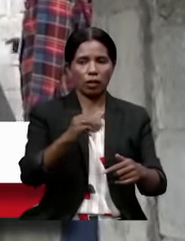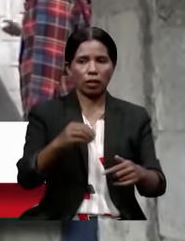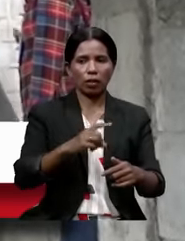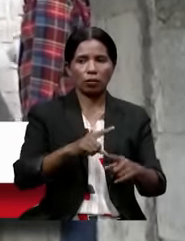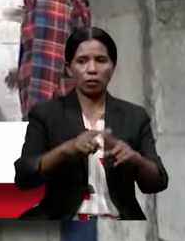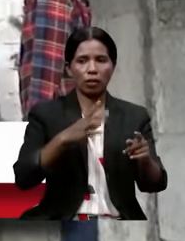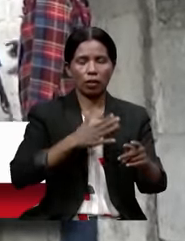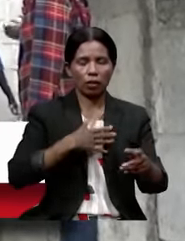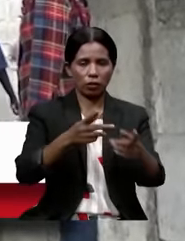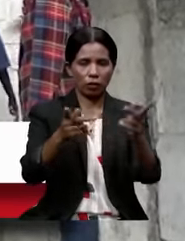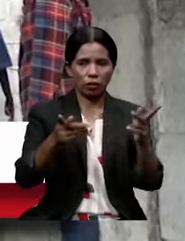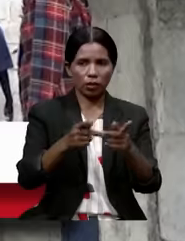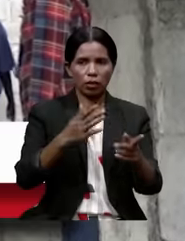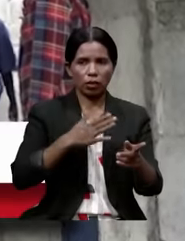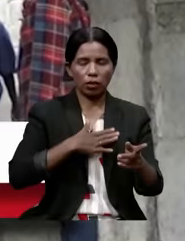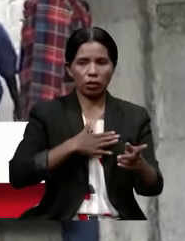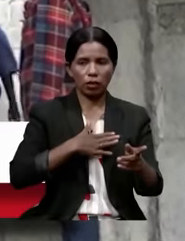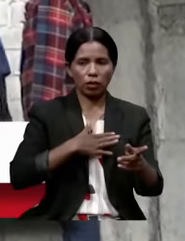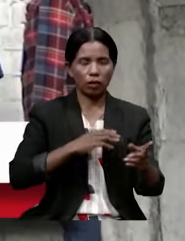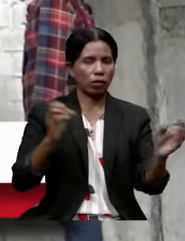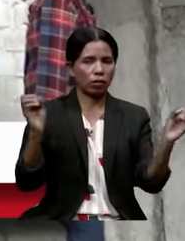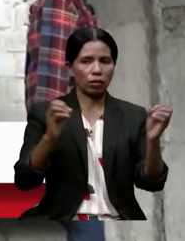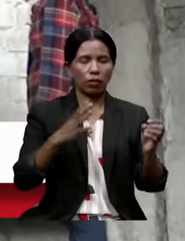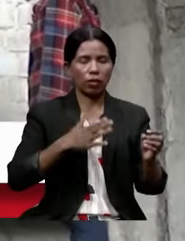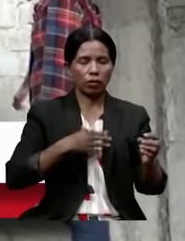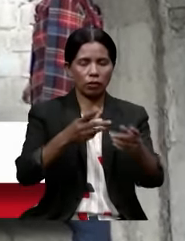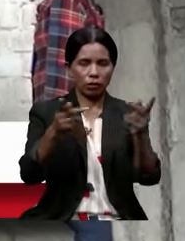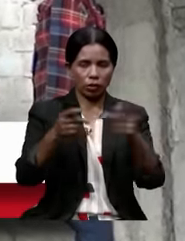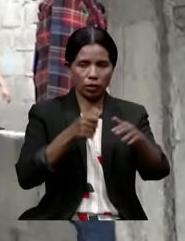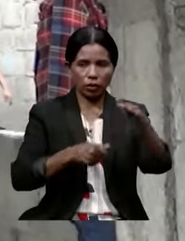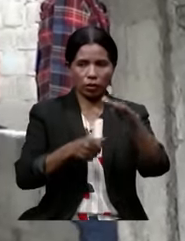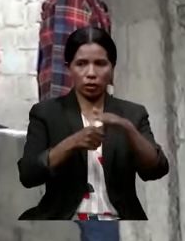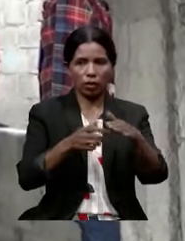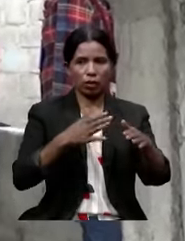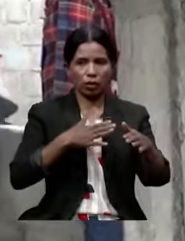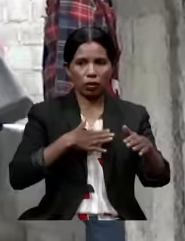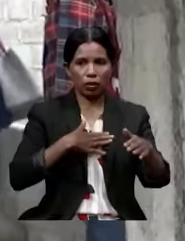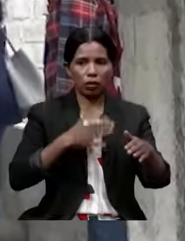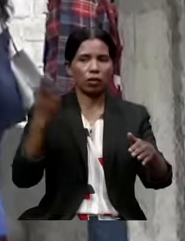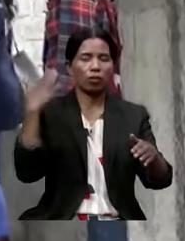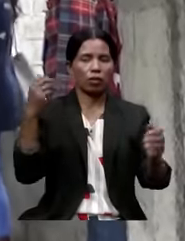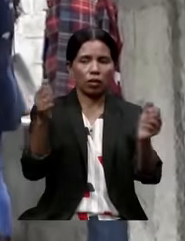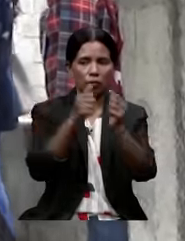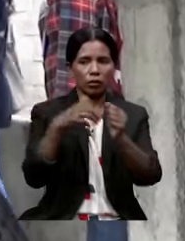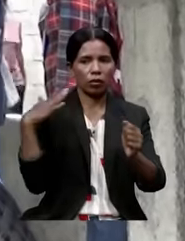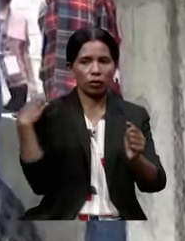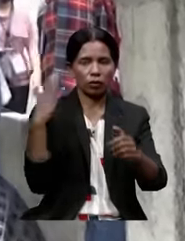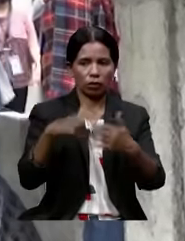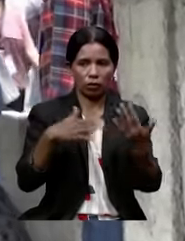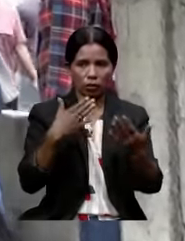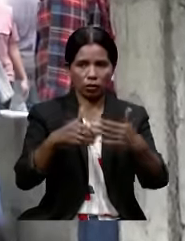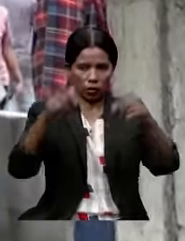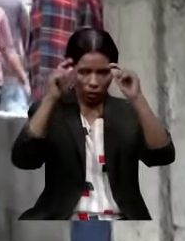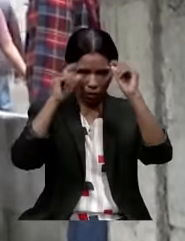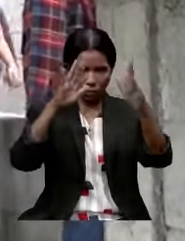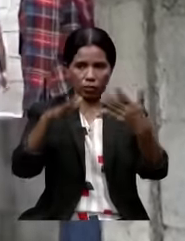ne patin maka au, ne au ne abrigu, ne laso, saida. Au ne abrigu be, au luka alibru, zobe ne timur lara